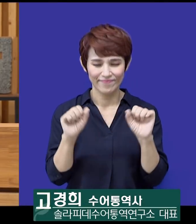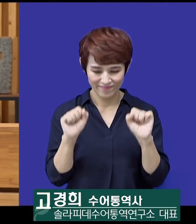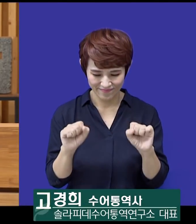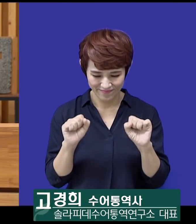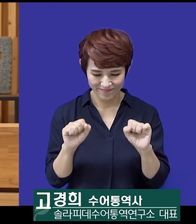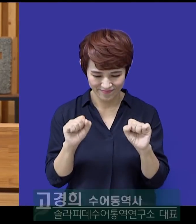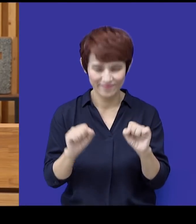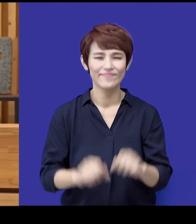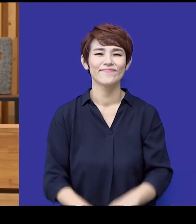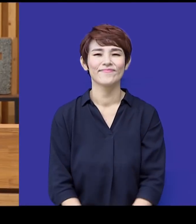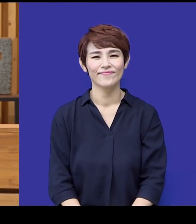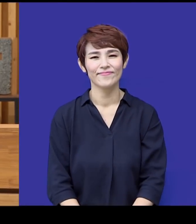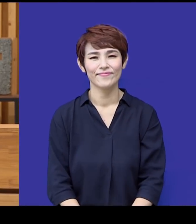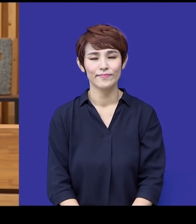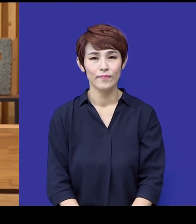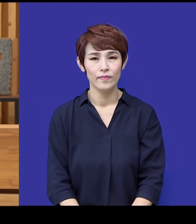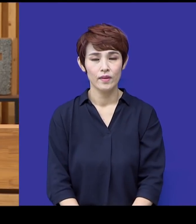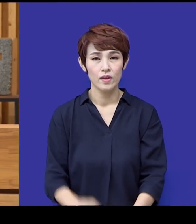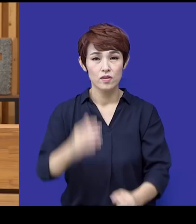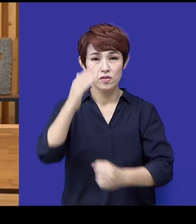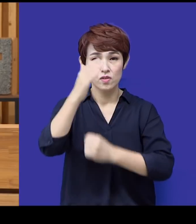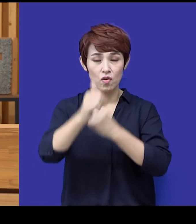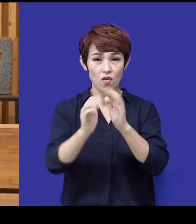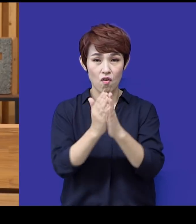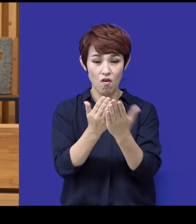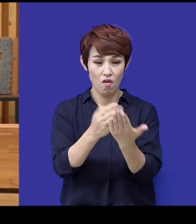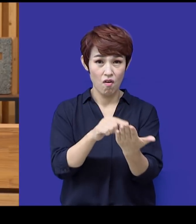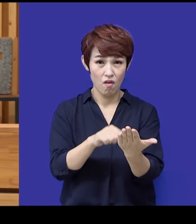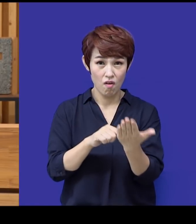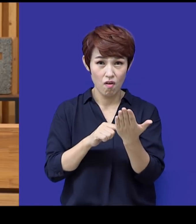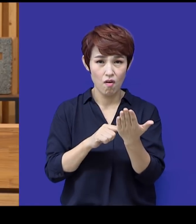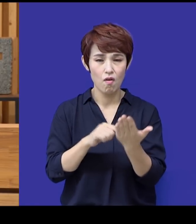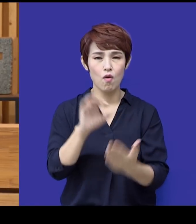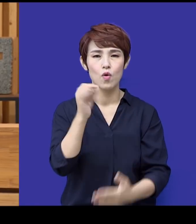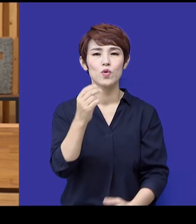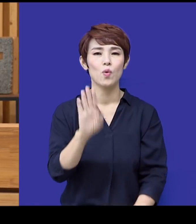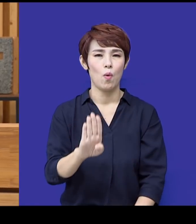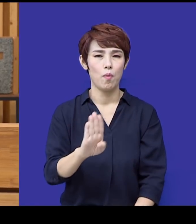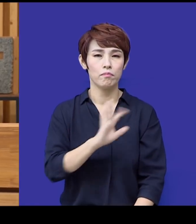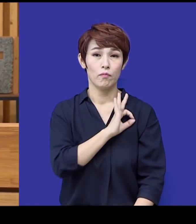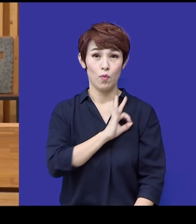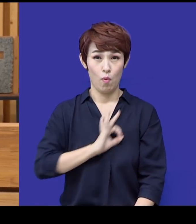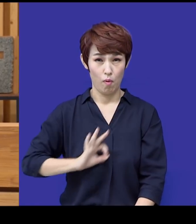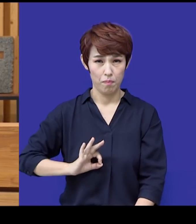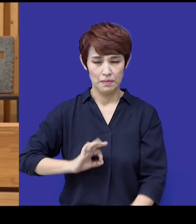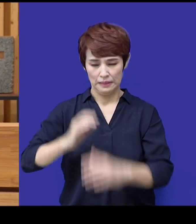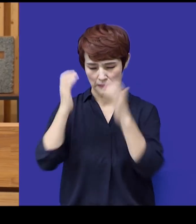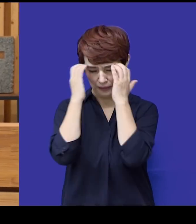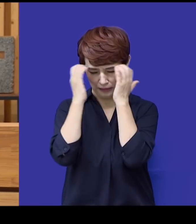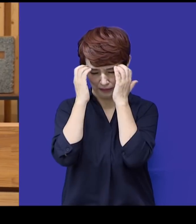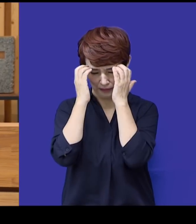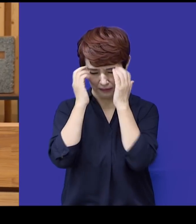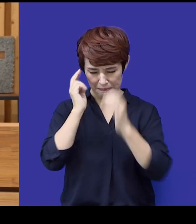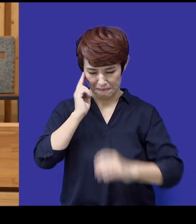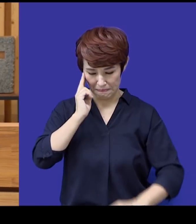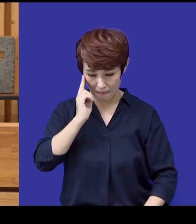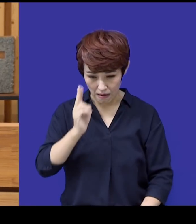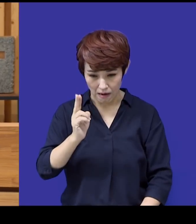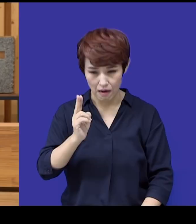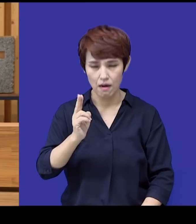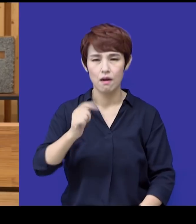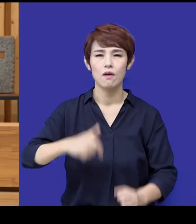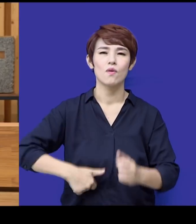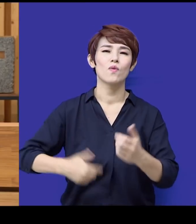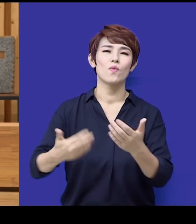안녕하세요. 새롭게 하소서입니다. 성경 속 욥은 수많은 고통을 당한 뒤에 자신의 죄를 회개함으로써 하나님을 경외하는 자가